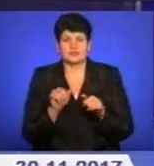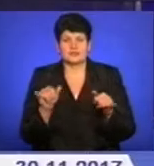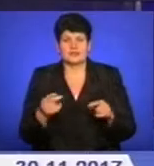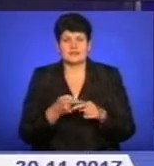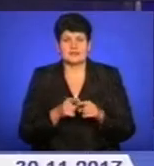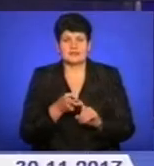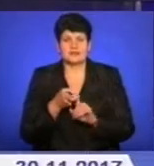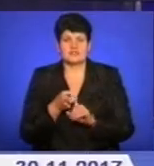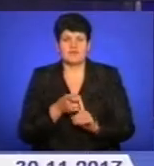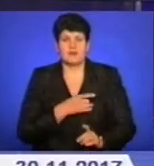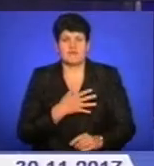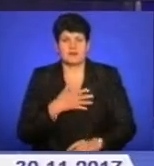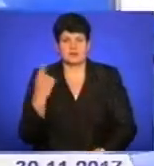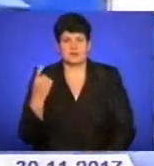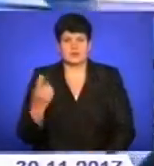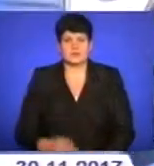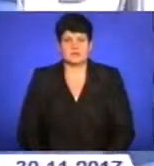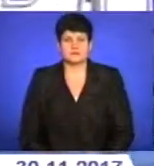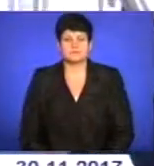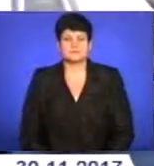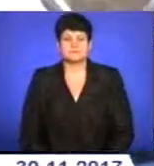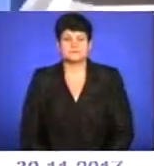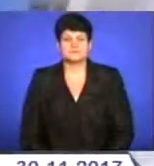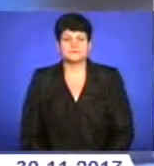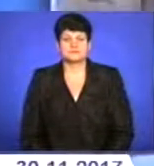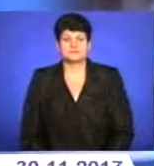у приватних господарствах.